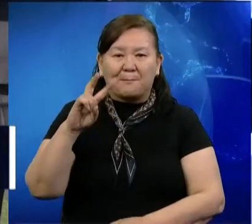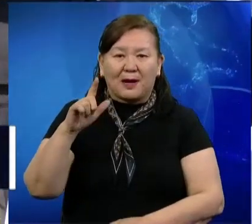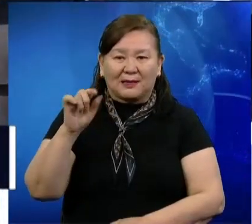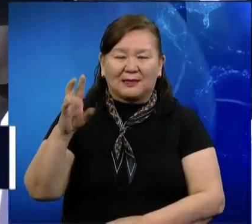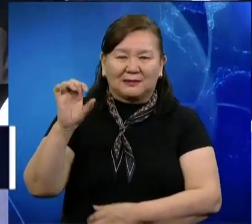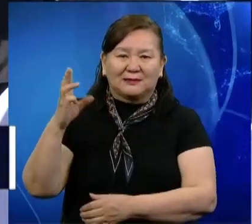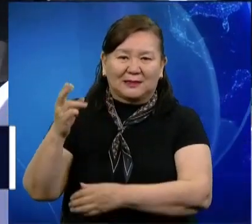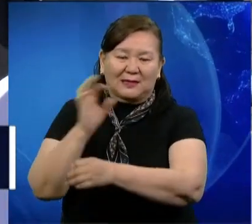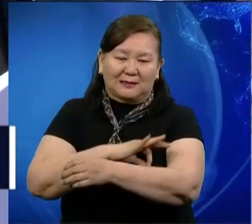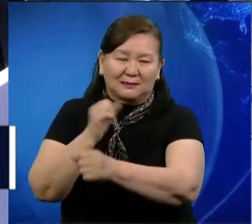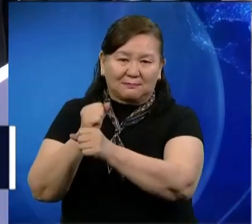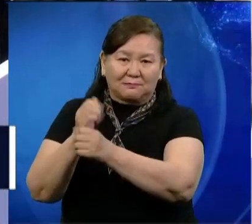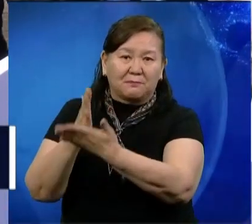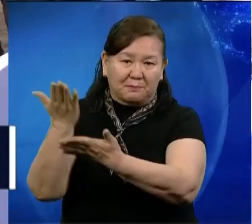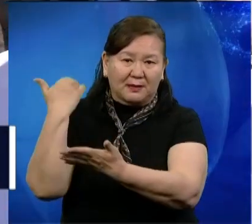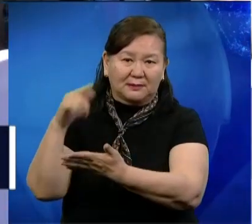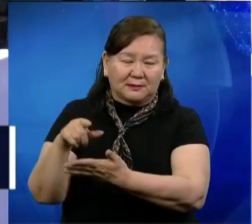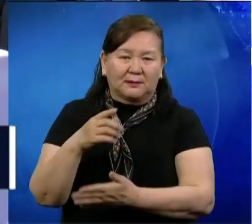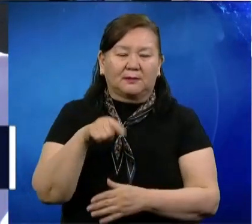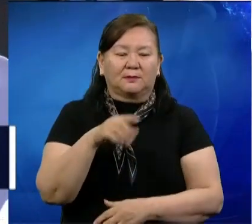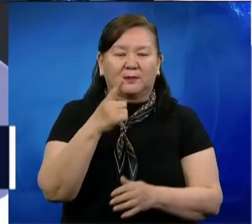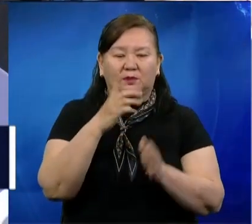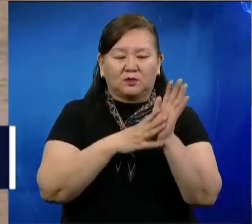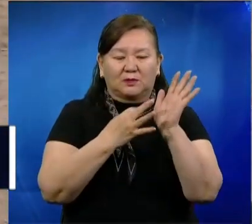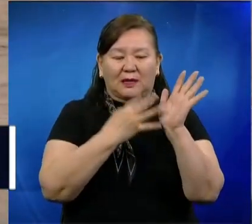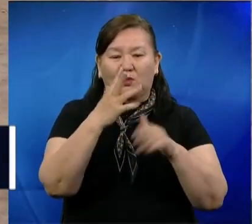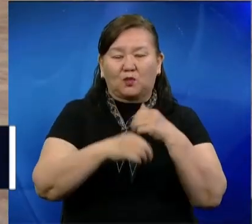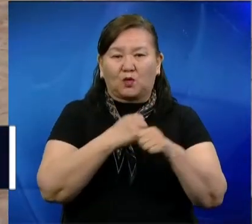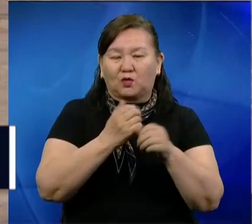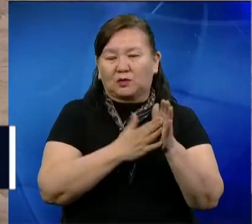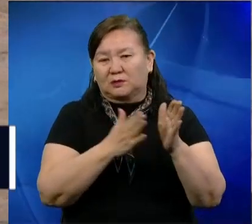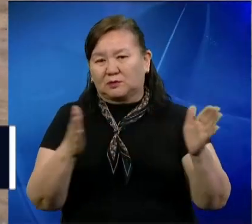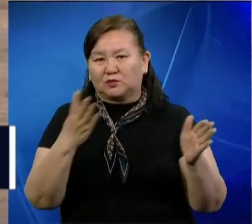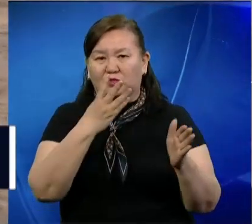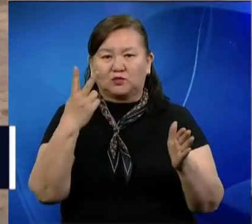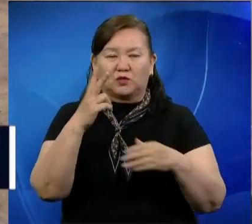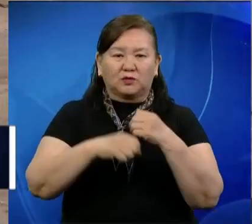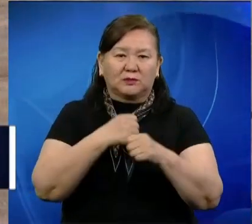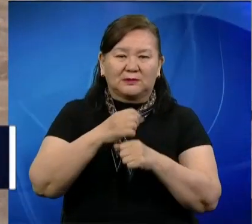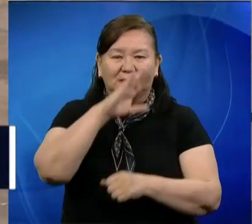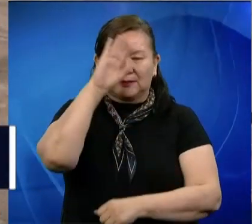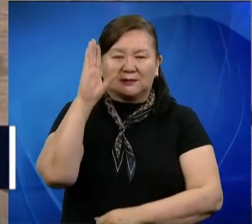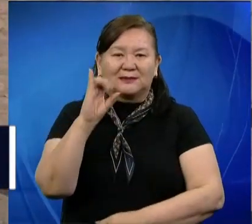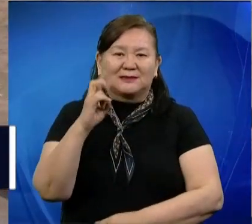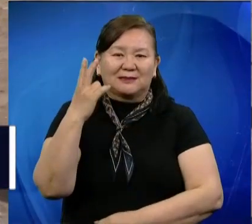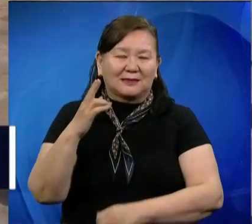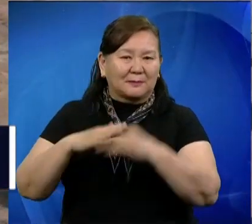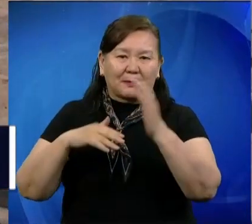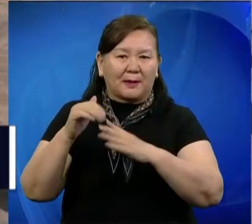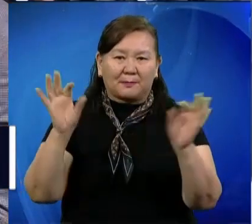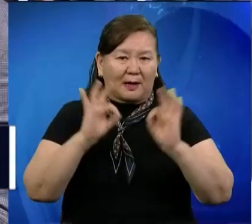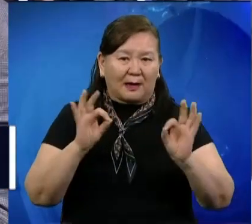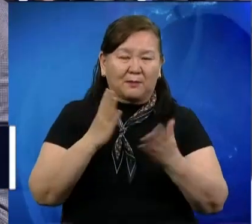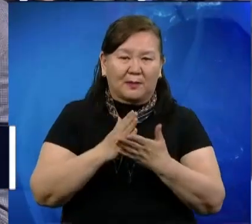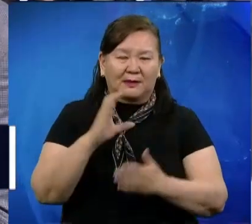станц ашиглалтанд орж байсан. Өөрөөр хэлбэл 1983 оноос хойш 42 жилийн хугацаанд шинэ Дулаан цахилгаан станц баригдаагүй байна.